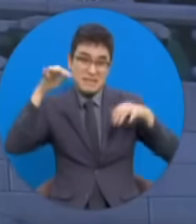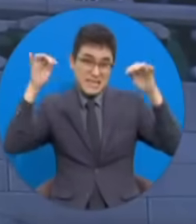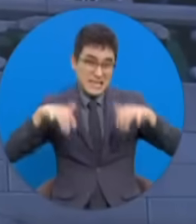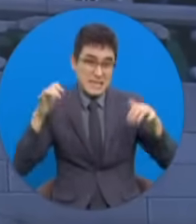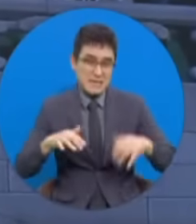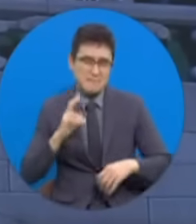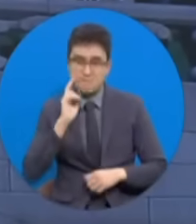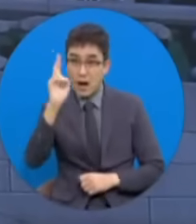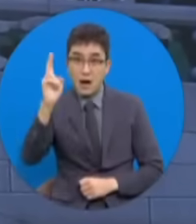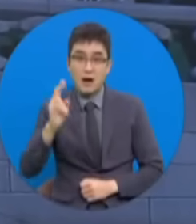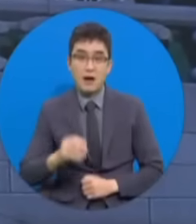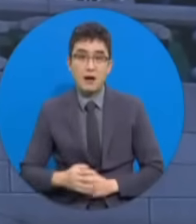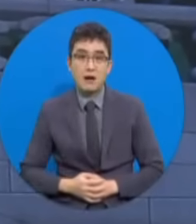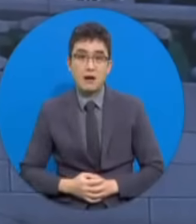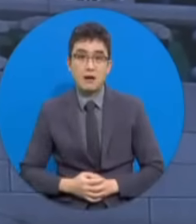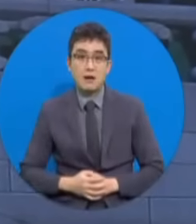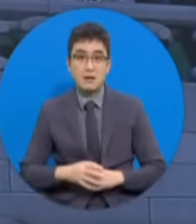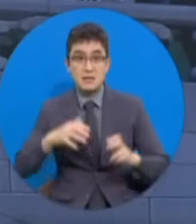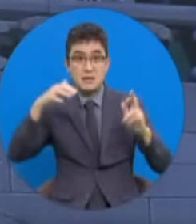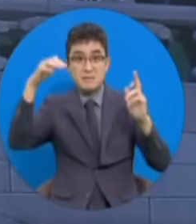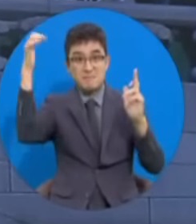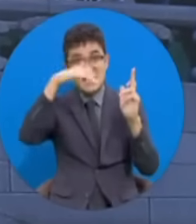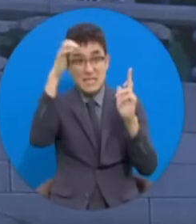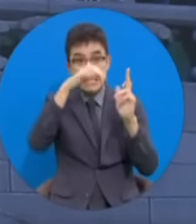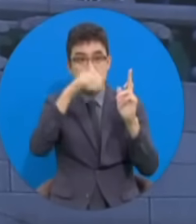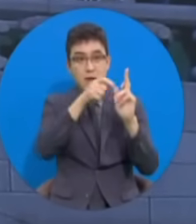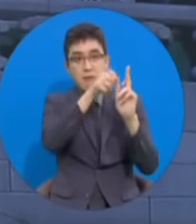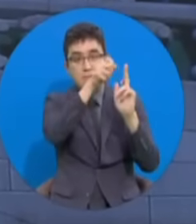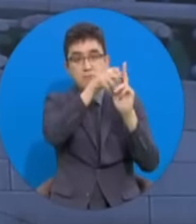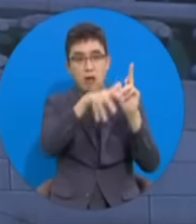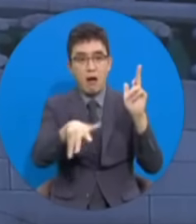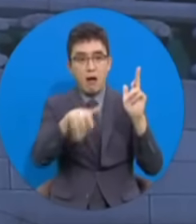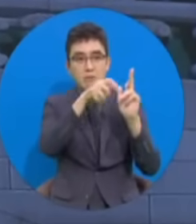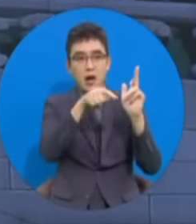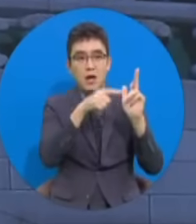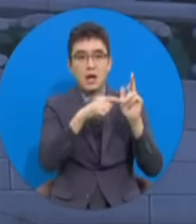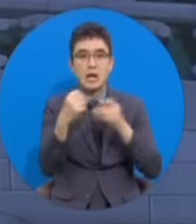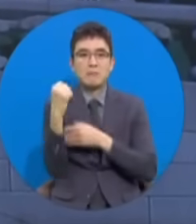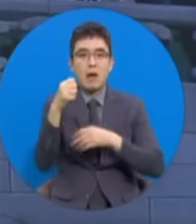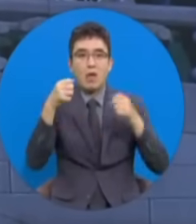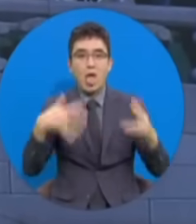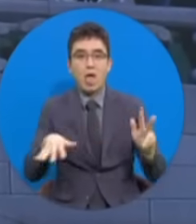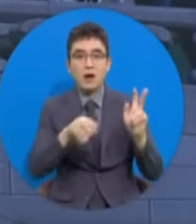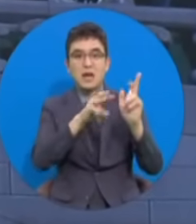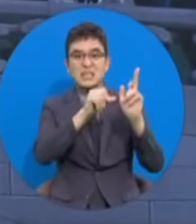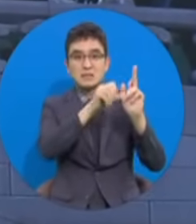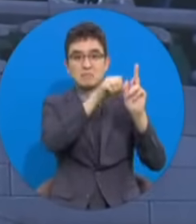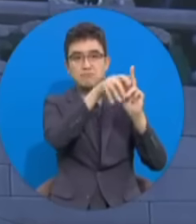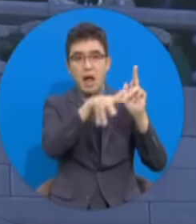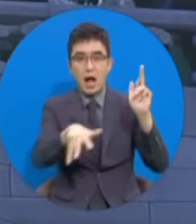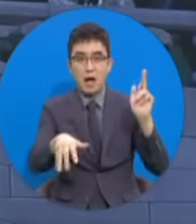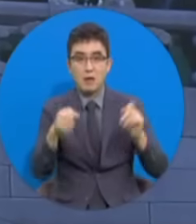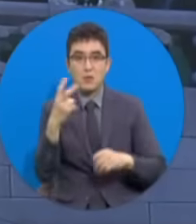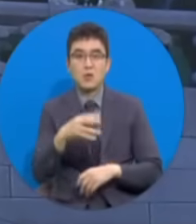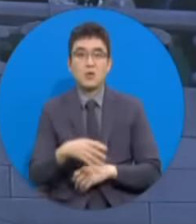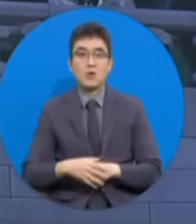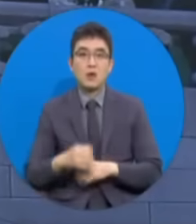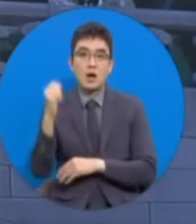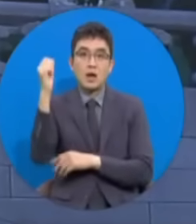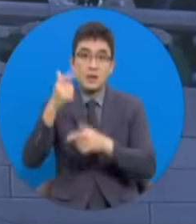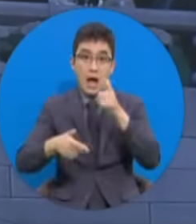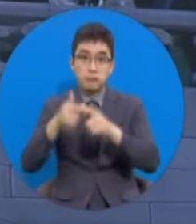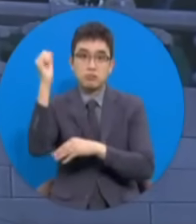때문에 약해진 지반이 무너져서 주민들이 대피하는 일이 있었습니다. 가로수가 쓰러지면서